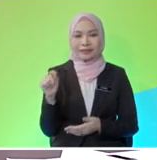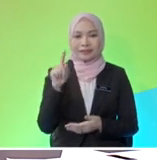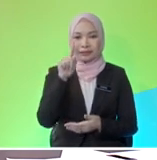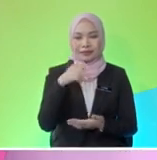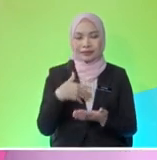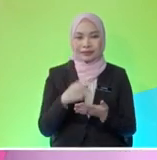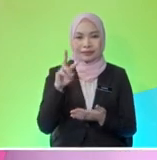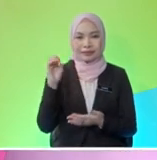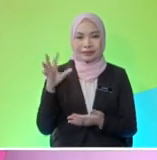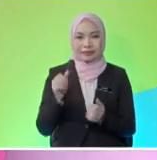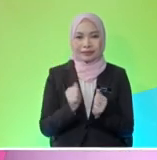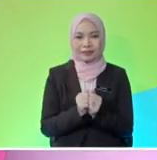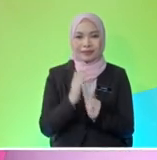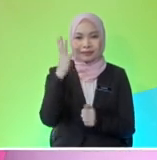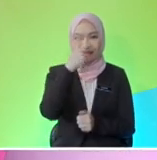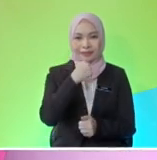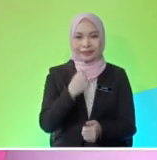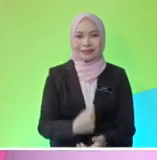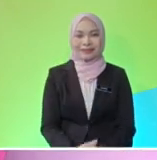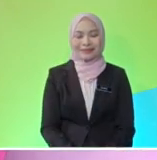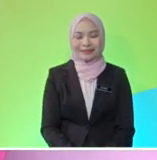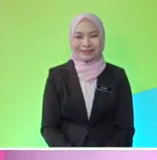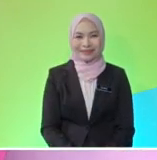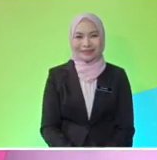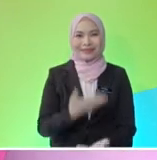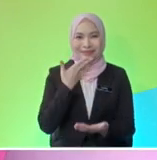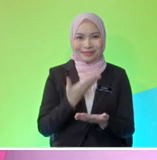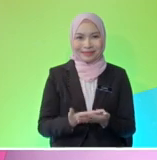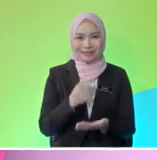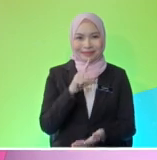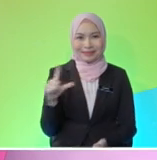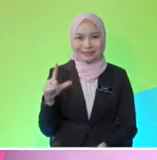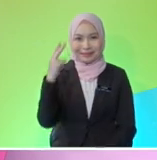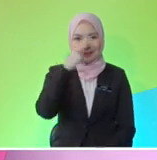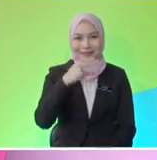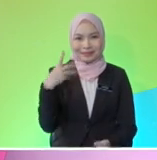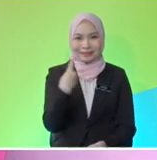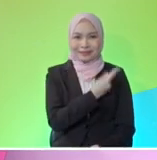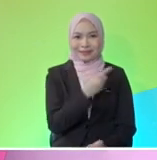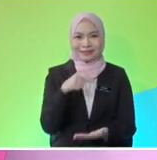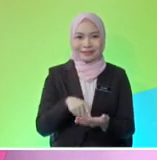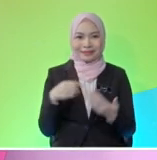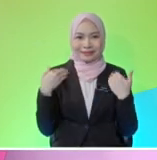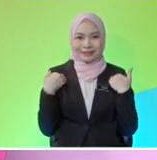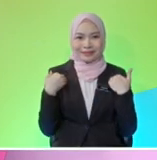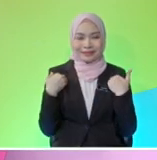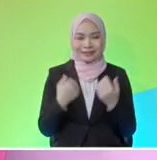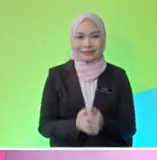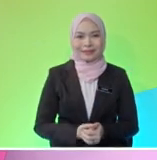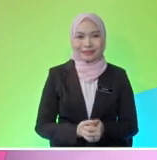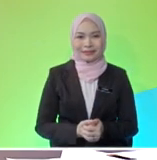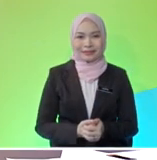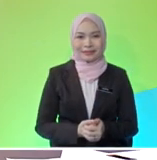Baik cikgu. Okey, baiklah. Dekat depan kita ni ada papan nombor yang mana dekat cikgu